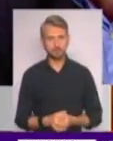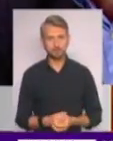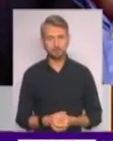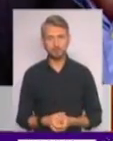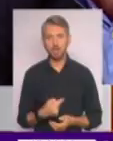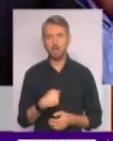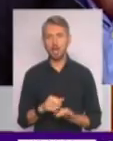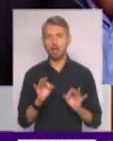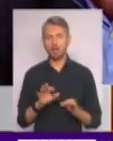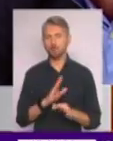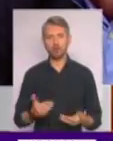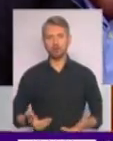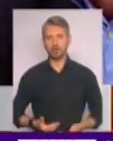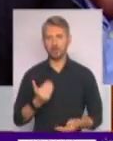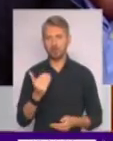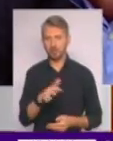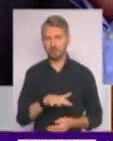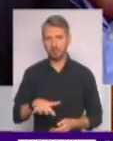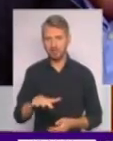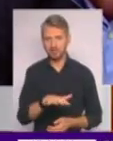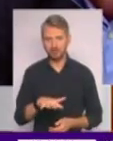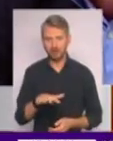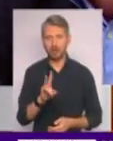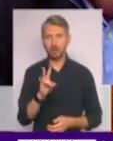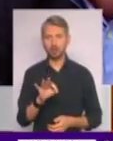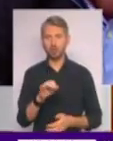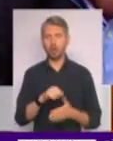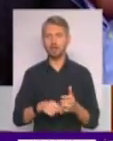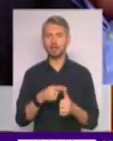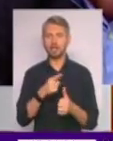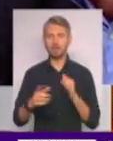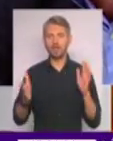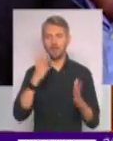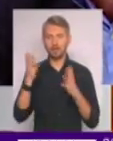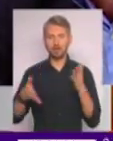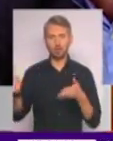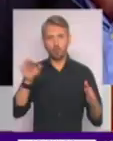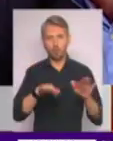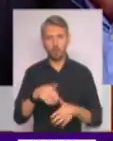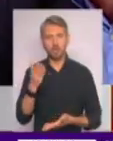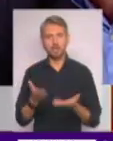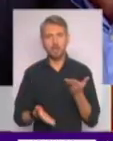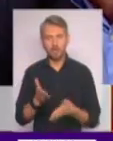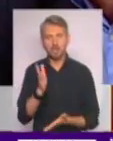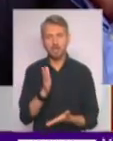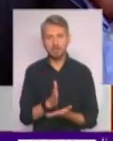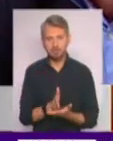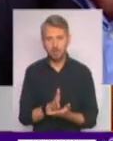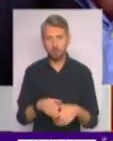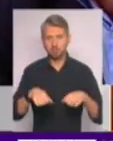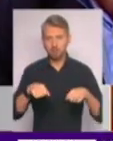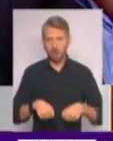прошу. Я, звісно, не житель вашого масива, но от імені Вітряних гор, наверное, имею